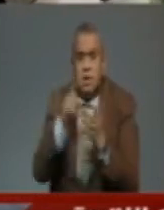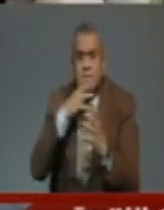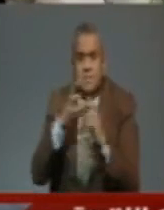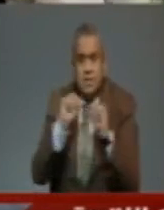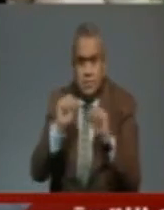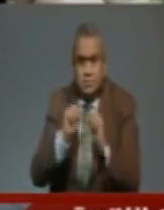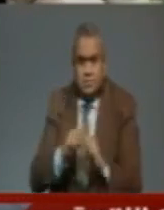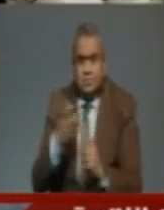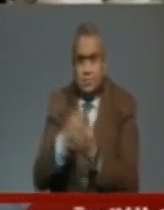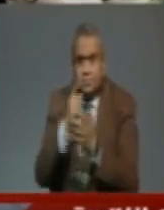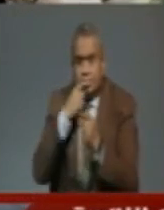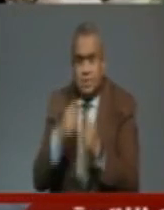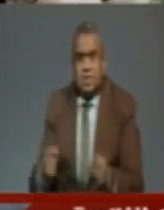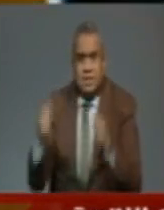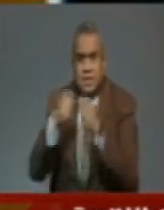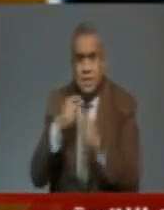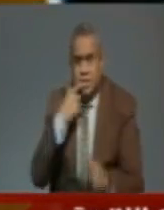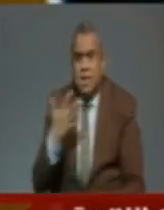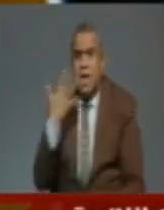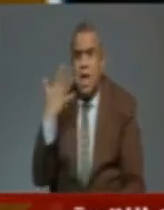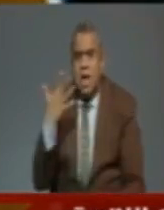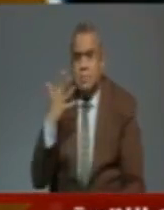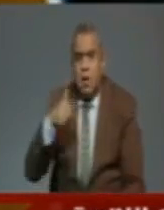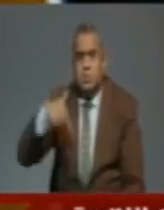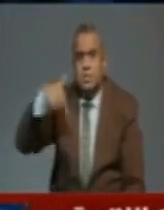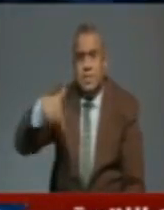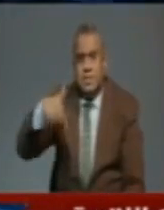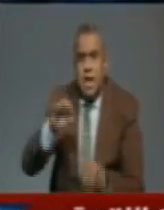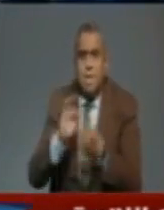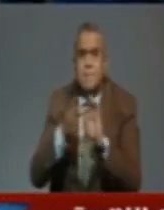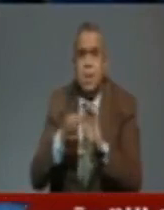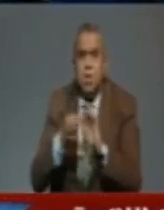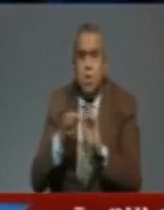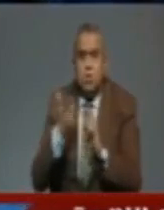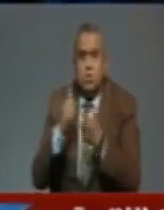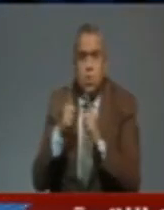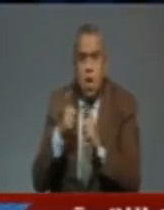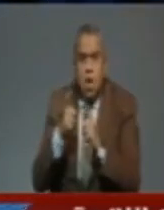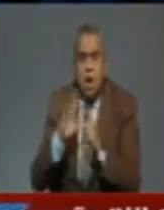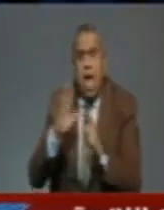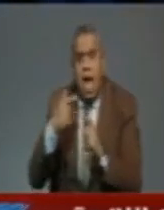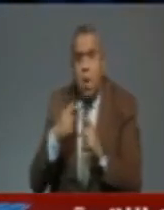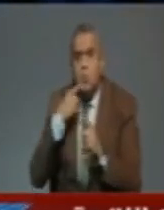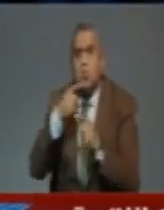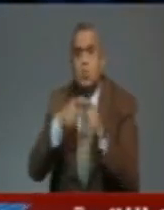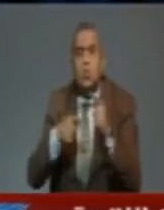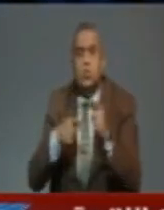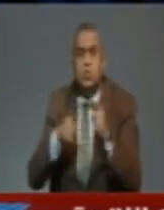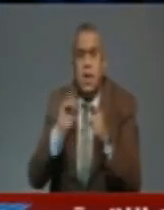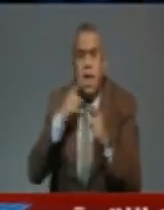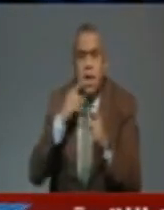تضيف 5 6 مليار دولار، مش 12 بقى، نص الرقم. طب انا عملت ده كله